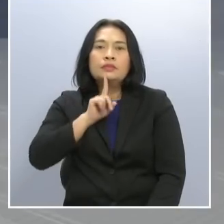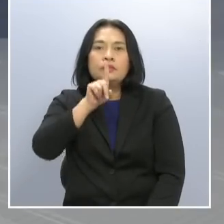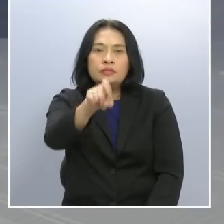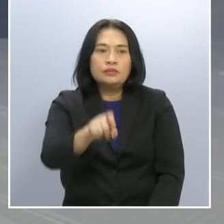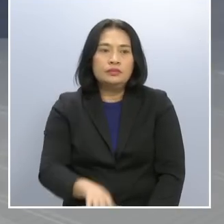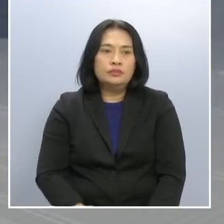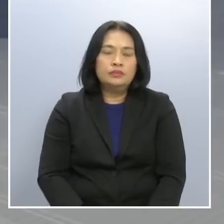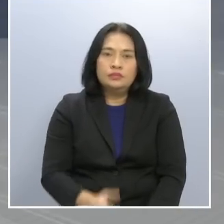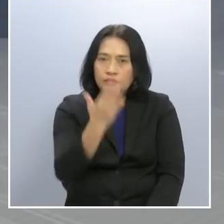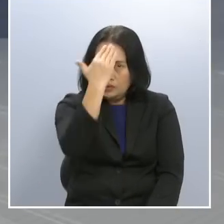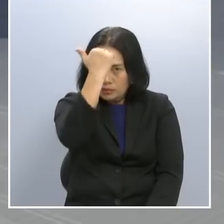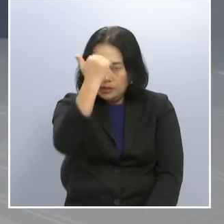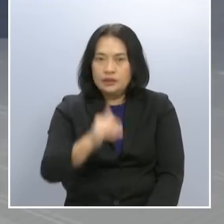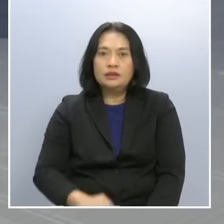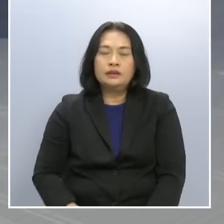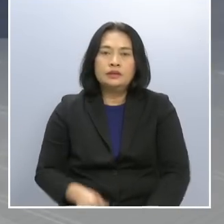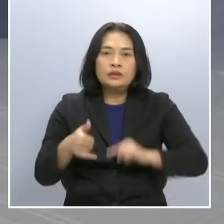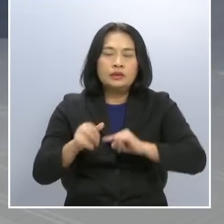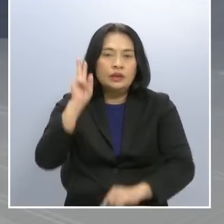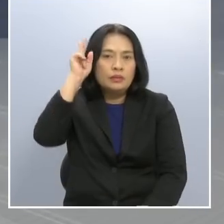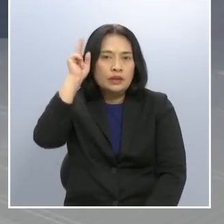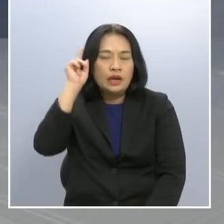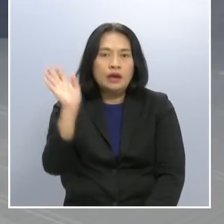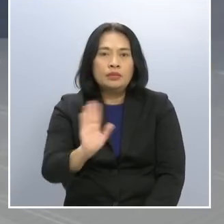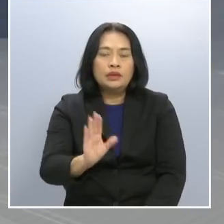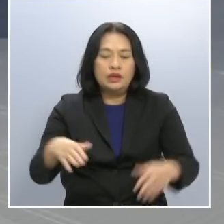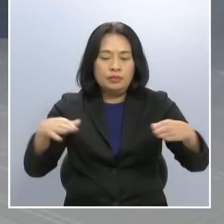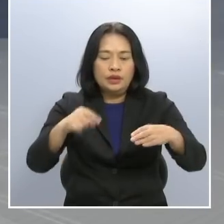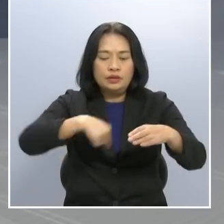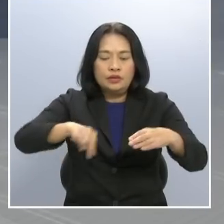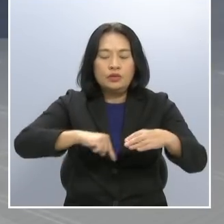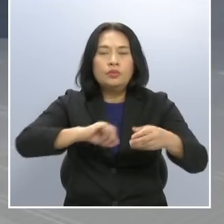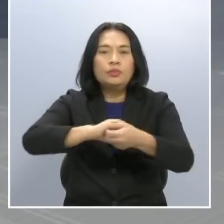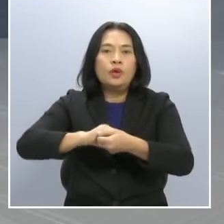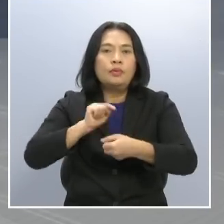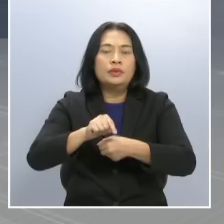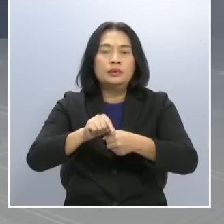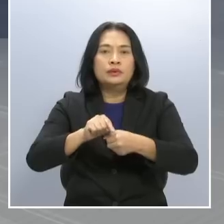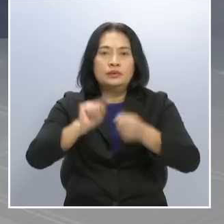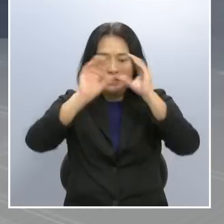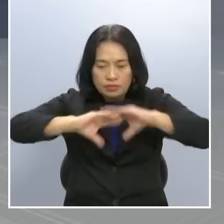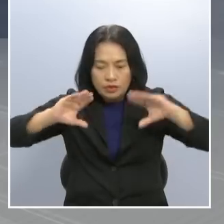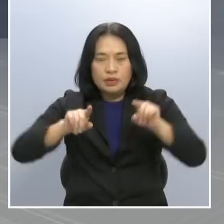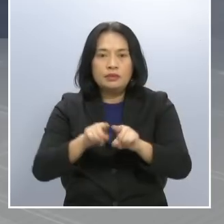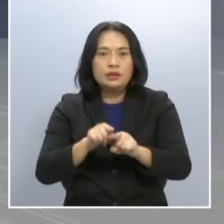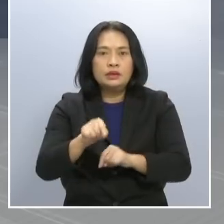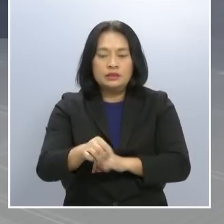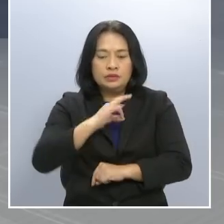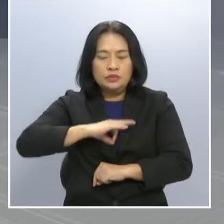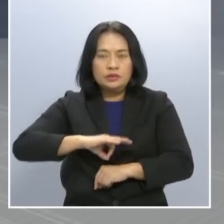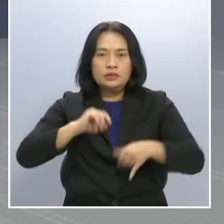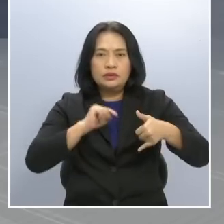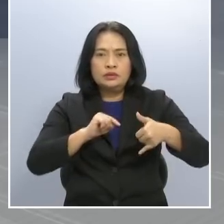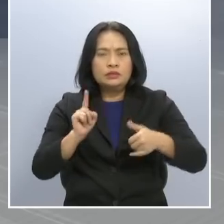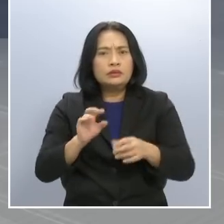ราะคุณสิทธาเนี่ยไม่ได้เป็นสื่อทั้งยังเป็นพรรคร่วมรัฐบาลด้วยตนถือว่าเสียมารยาทมาก